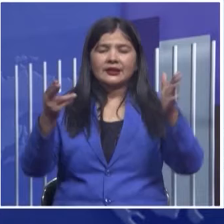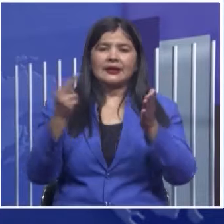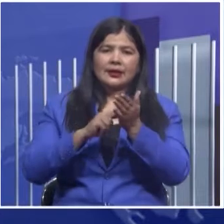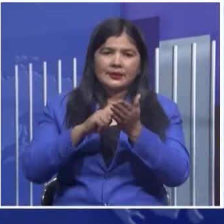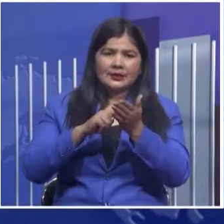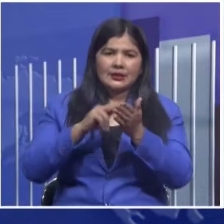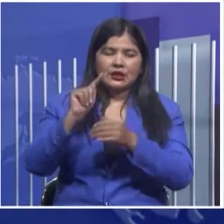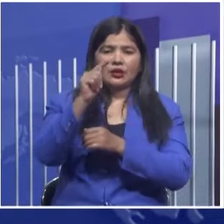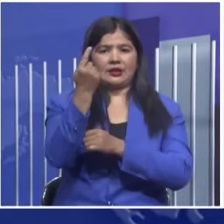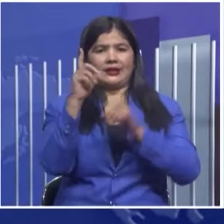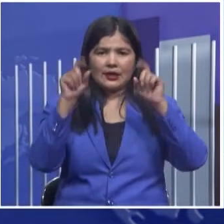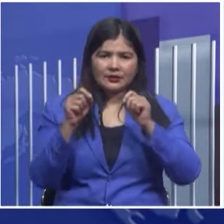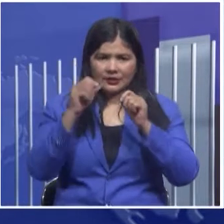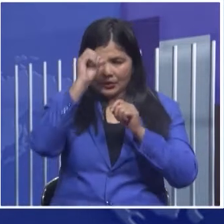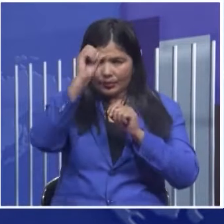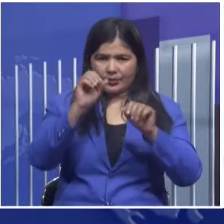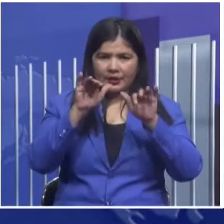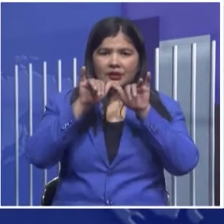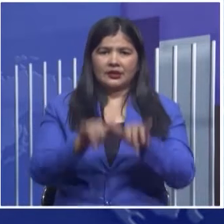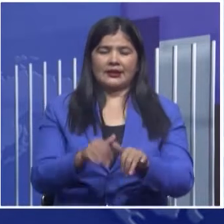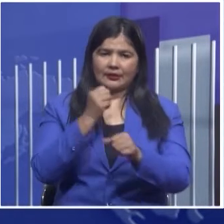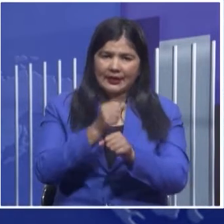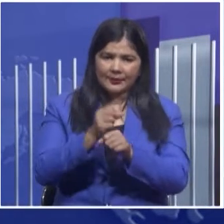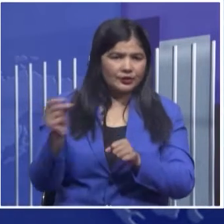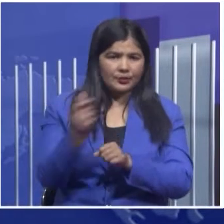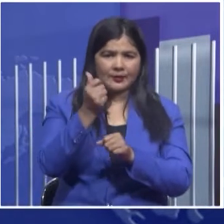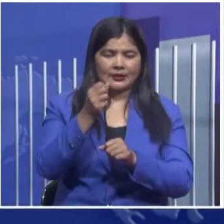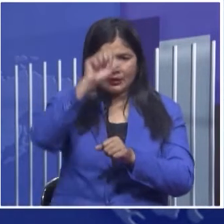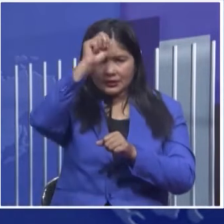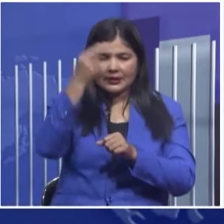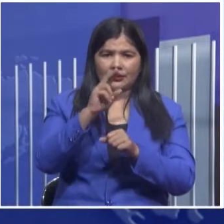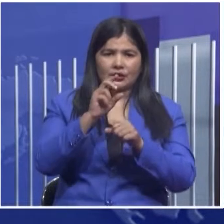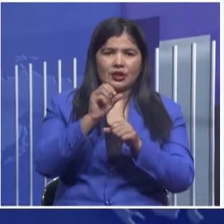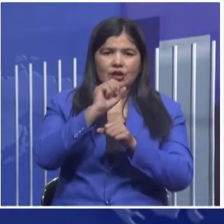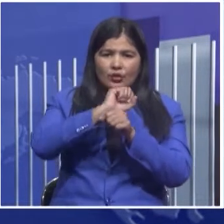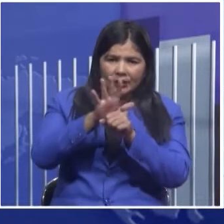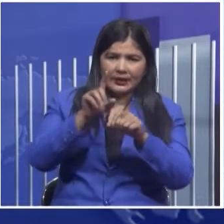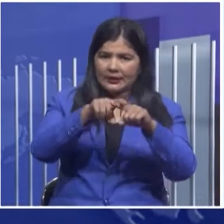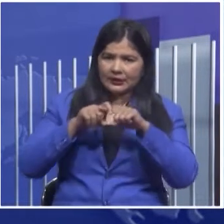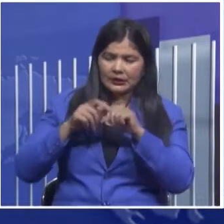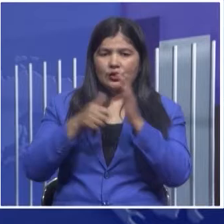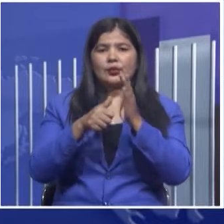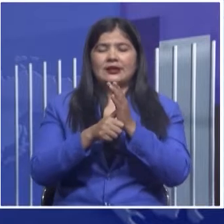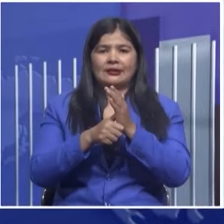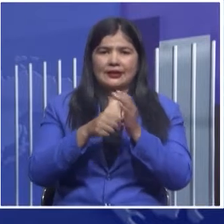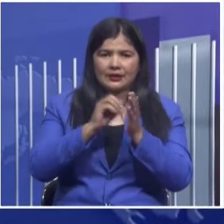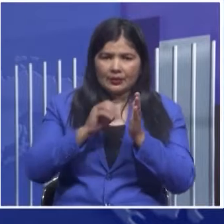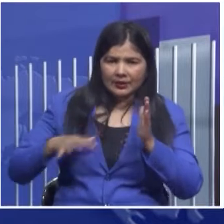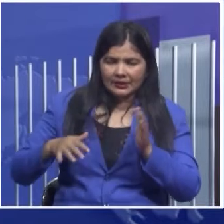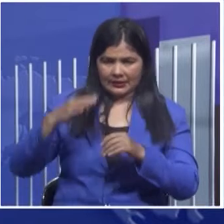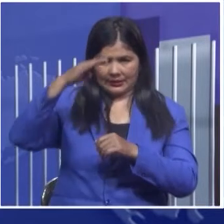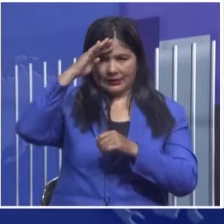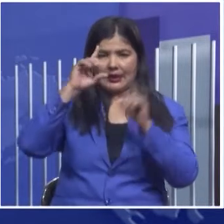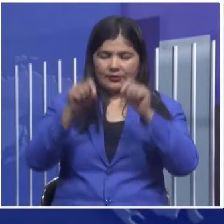प्रदेश सरकारले आवश्यक पूर्व तयारीका कामहरू तीव्र पारेको जनाएको छ। कोरोना रोकथाम, नियन्त्रण तथा उपचारका लागि प्रदेश सरकारले आवश्यक